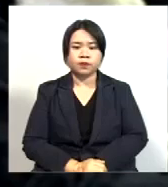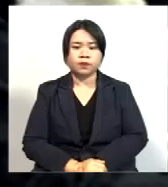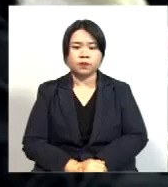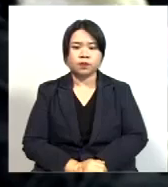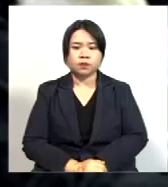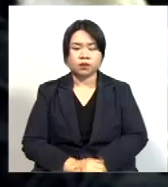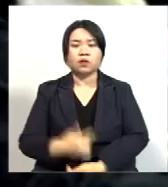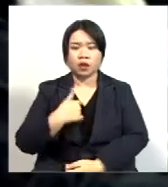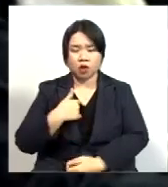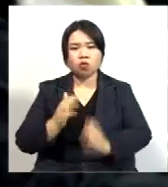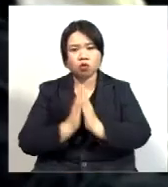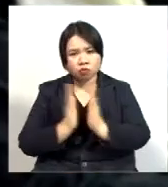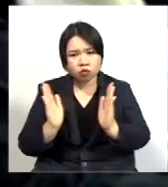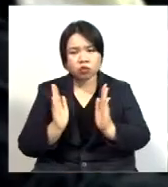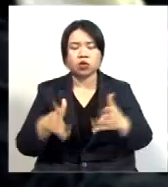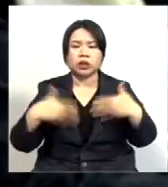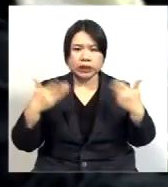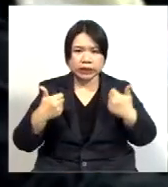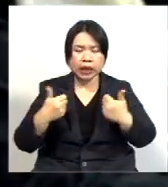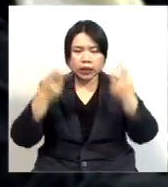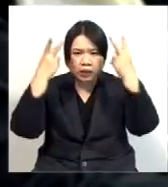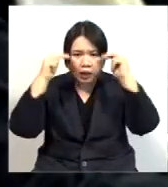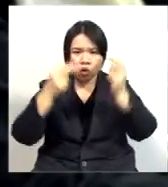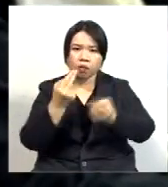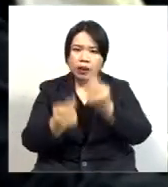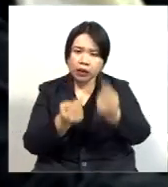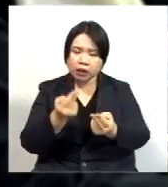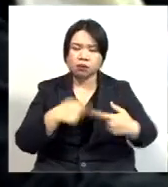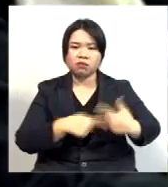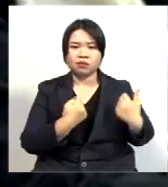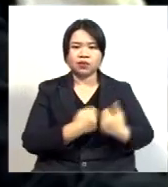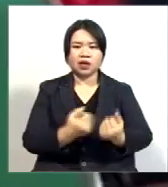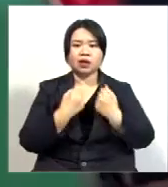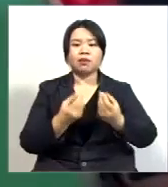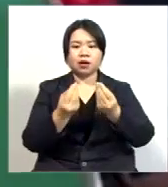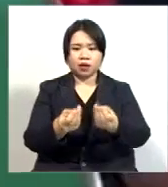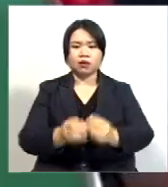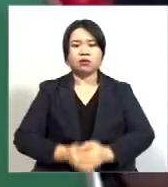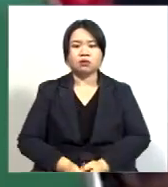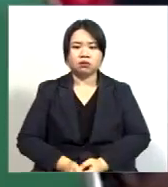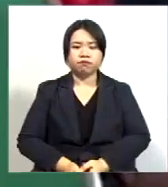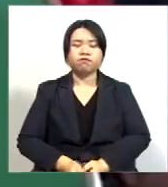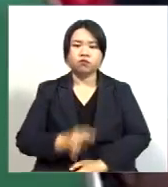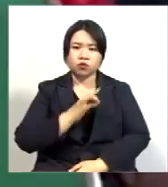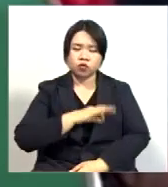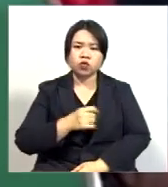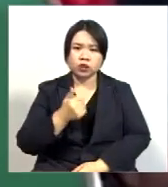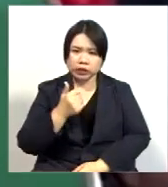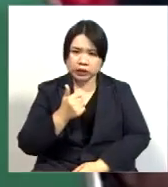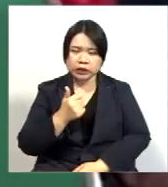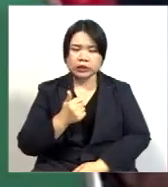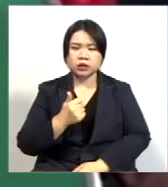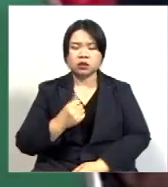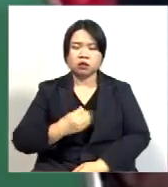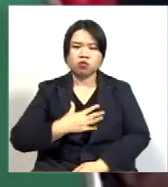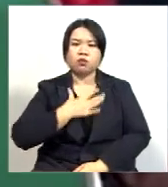ก็ขอบคุณและก็ดีใจค่ะที่ท่านมาเยี่ยมแล้วก็มาให้กำลังใจค่ะ รู้สึกดีใจและภูมิใจแทนส